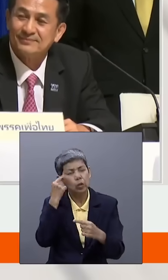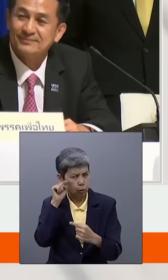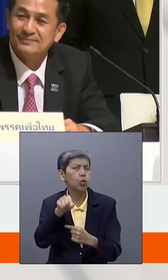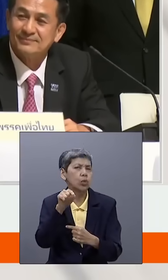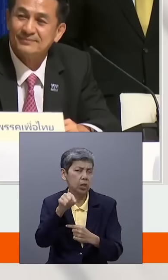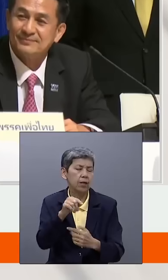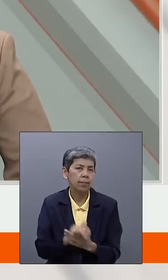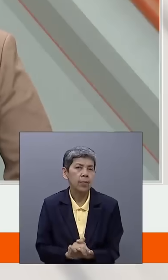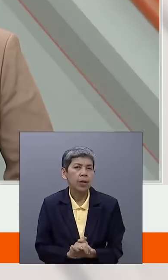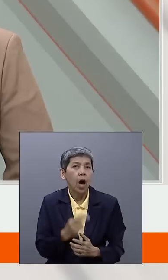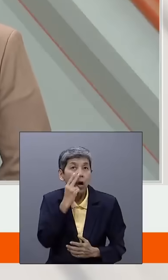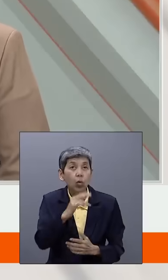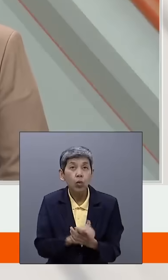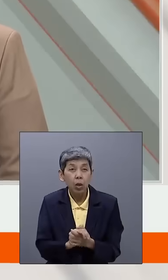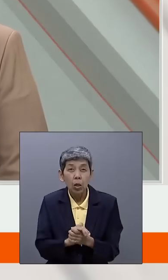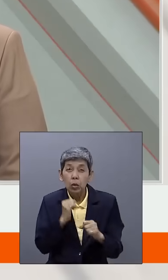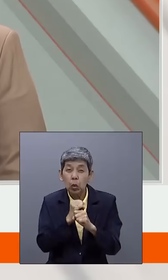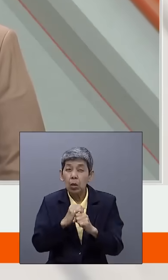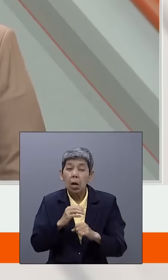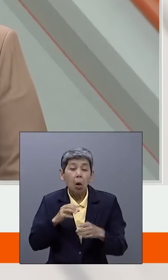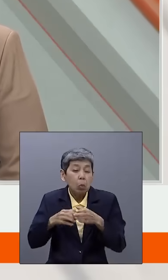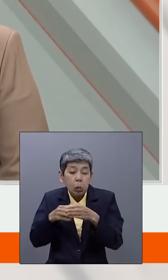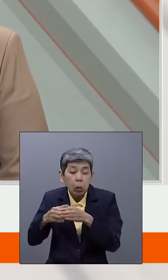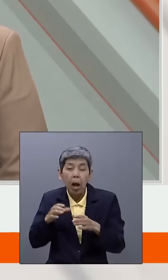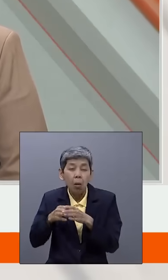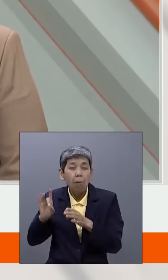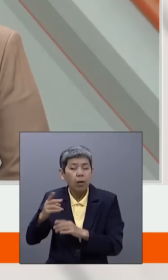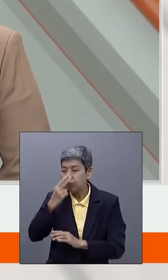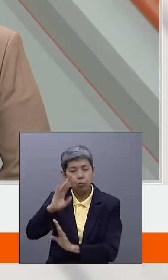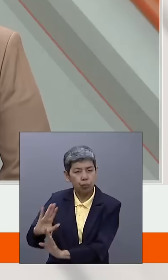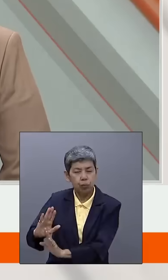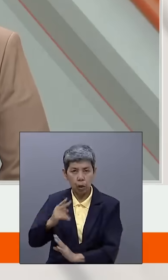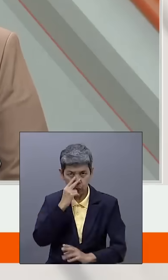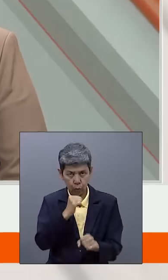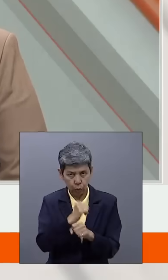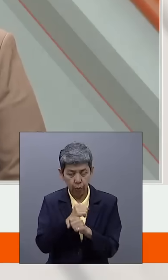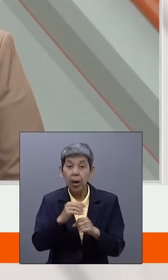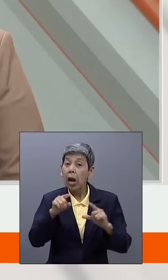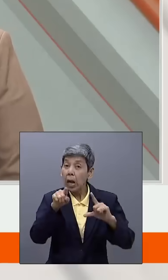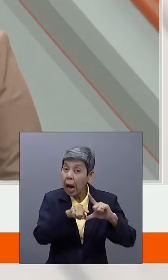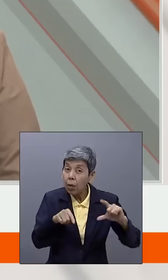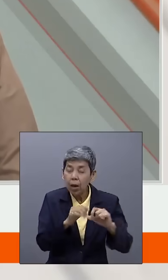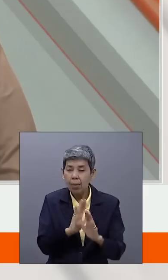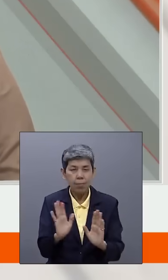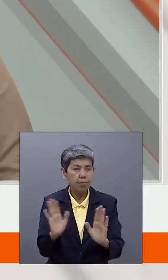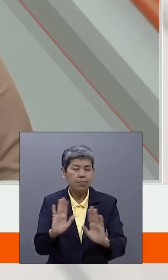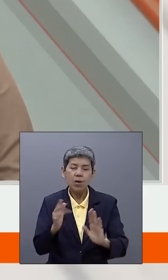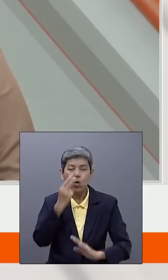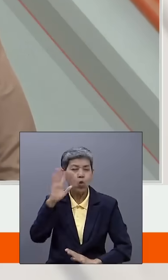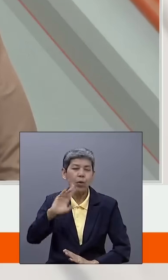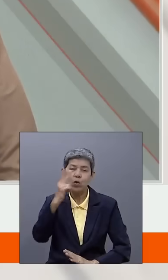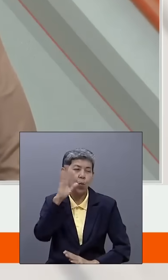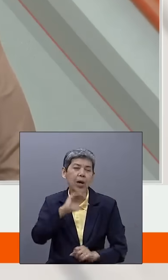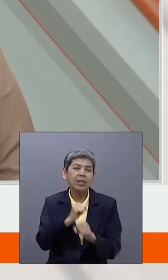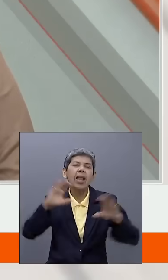ดูเหมือนคุณสุริยะใสไม่ได้เล็งผลเลิศกับเรื่อง MOU 8พรรคการเมืองแล้วอย่างนี้ก้าวไกลจะยังอยู่ในสมการของการเป็นรัฐบาล